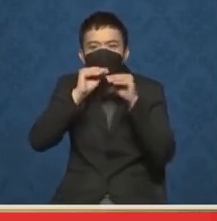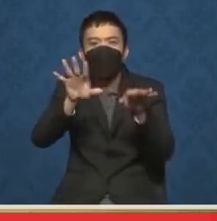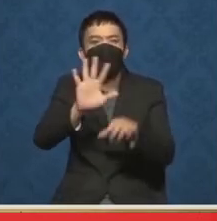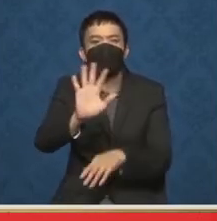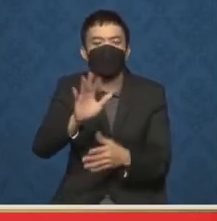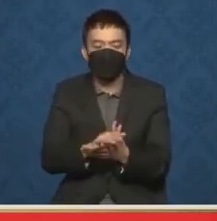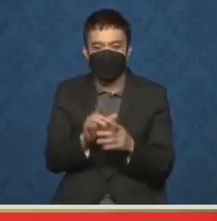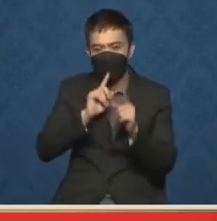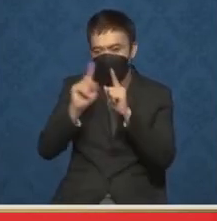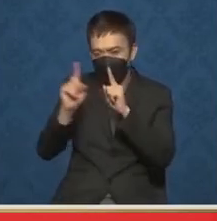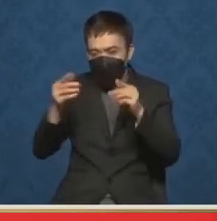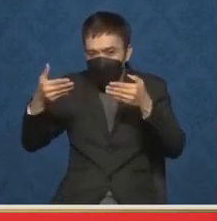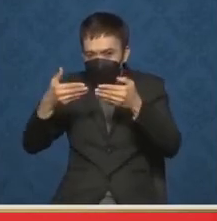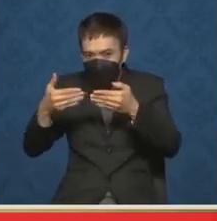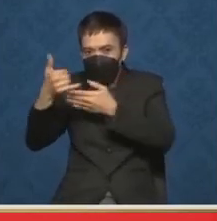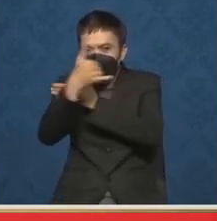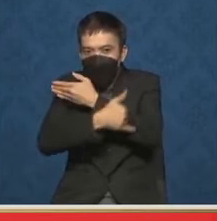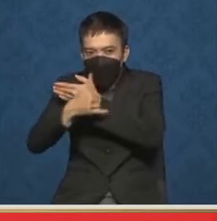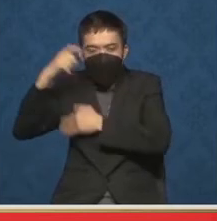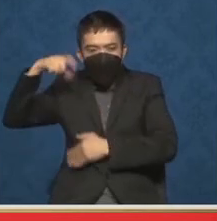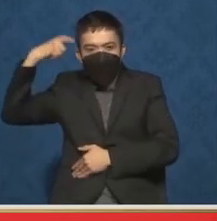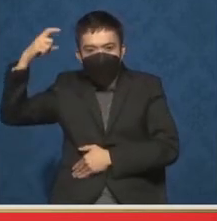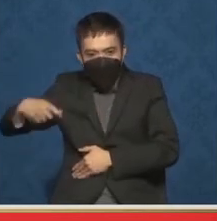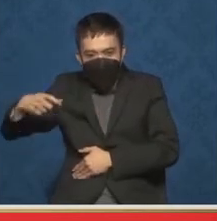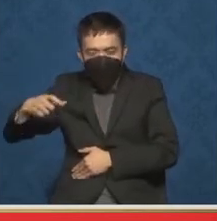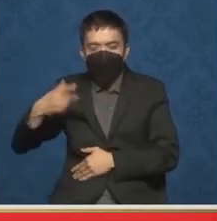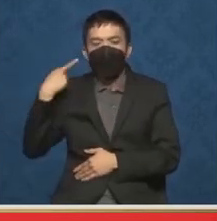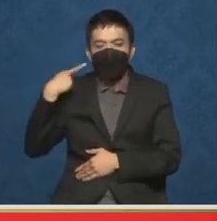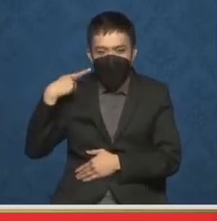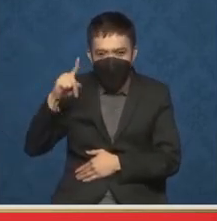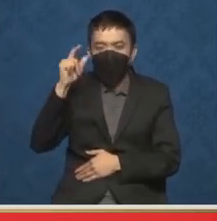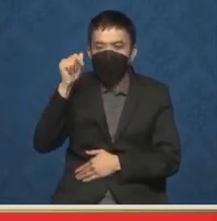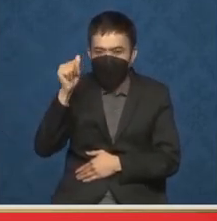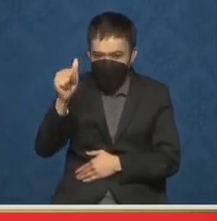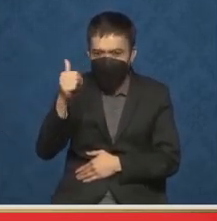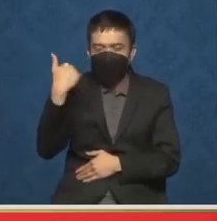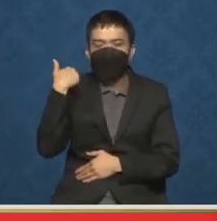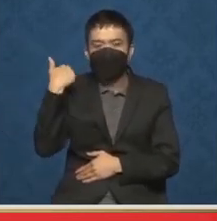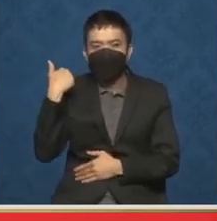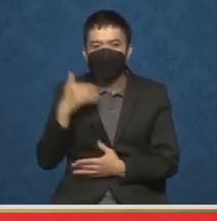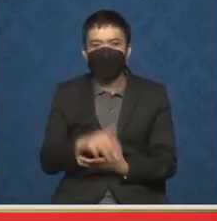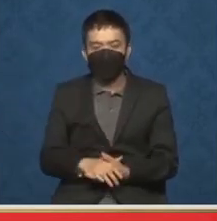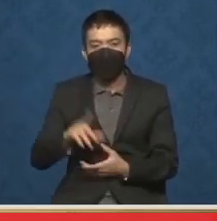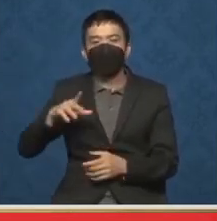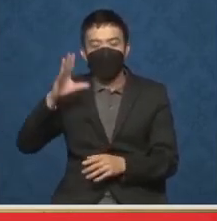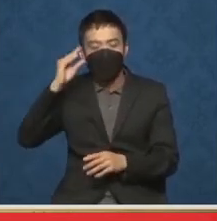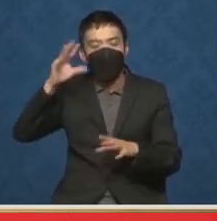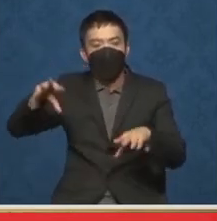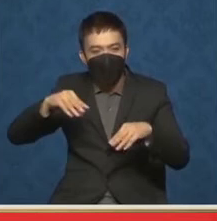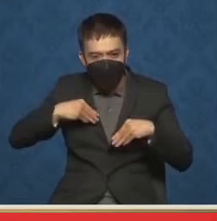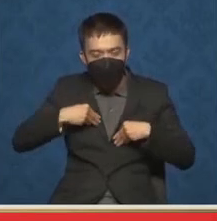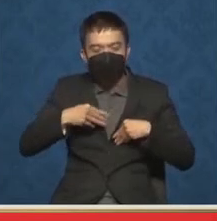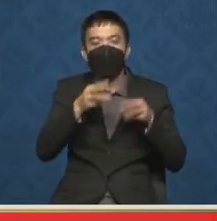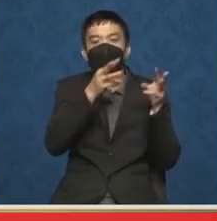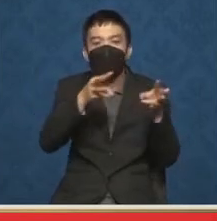ดคุยกับเมีมาคลังนี้เป็นประโยชนDevishable Immaterialเขาเห็นด้วยในหลัก